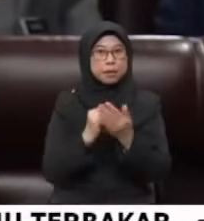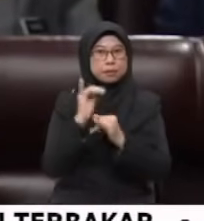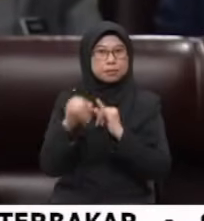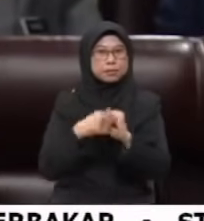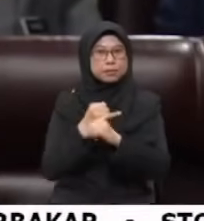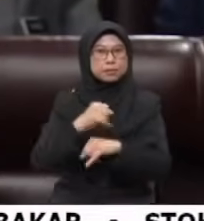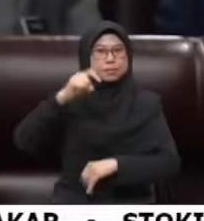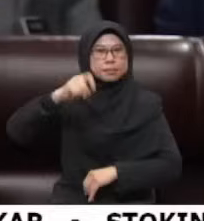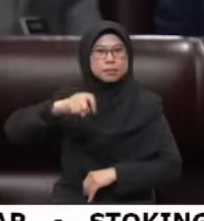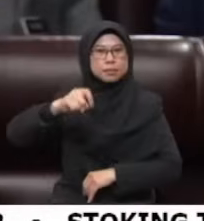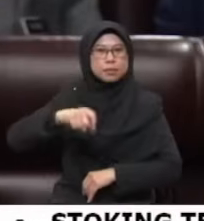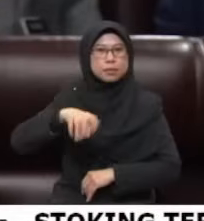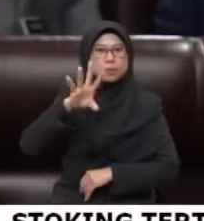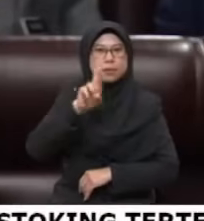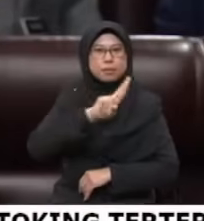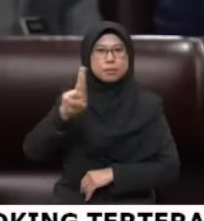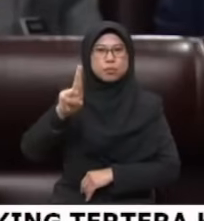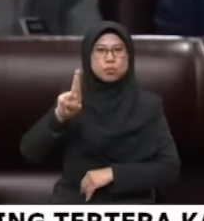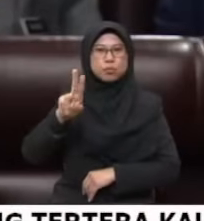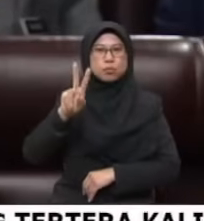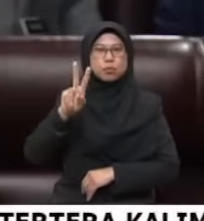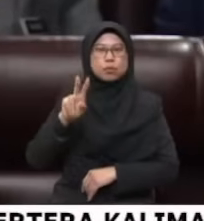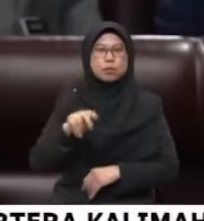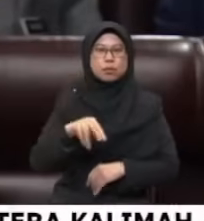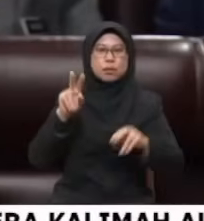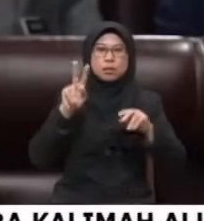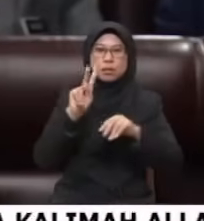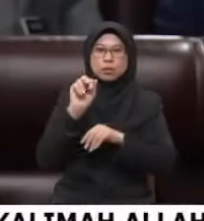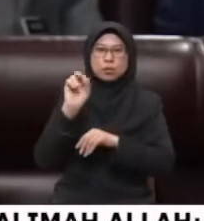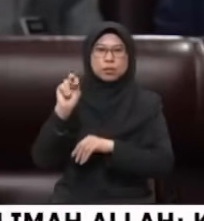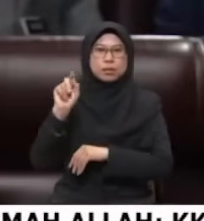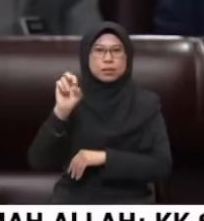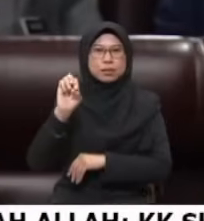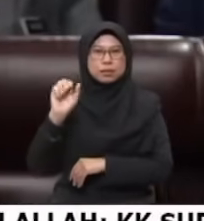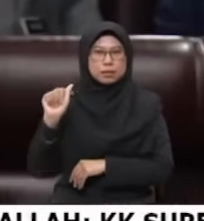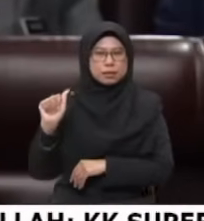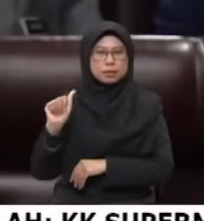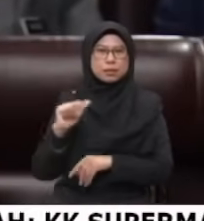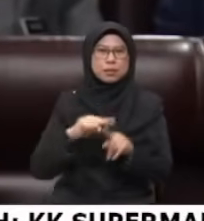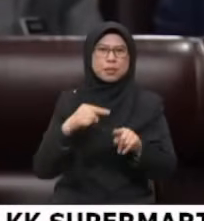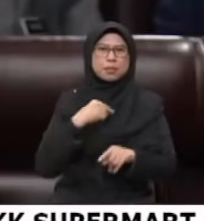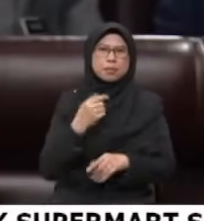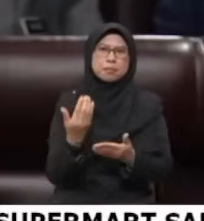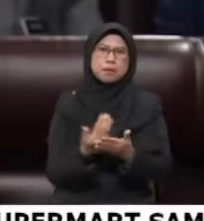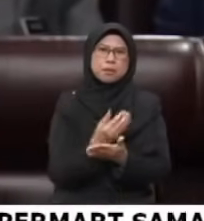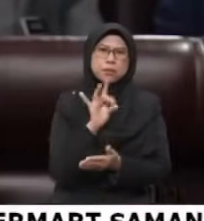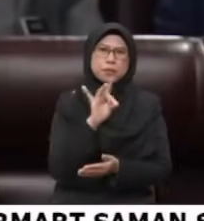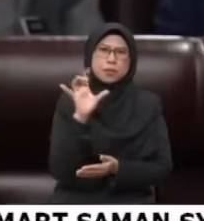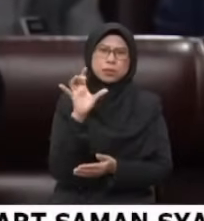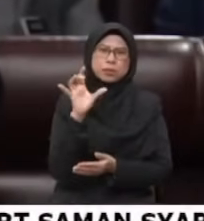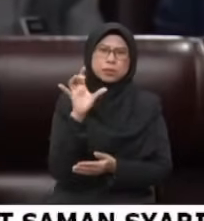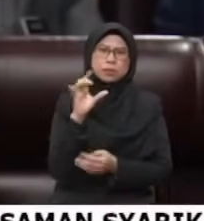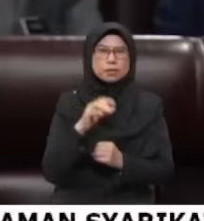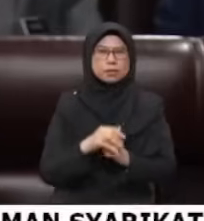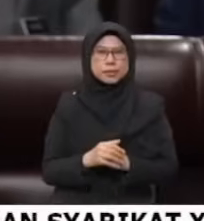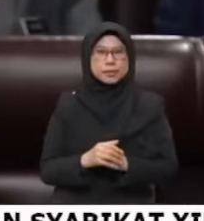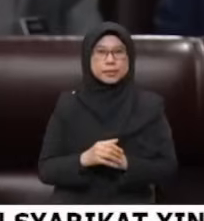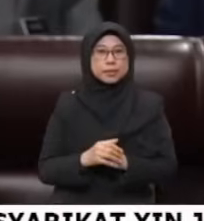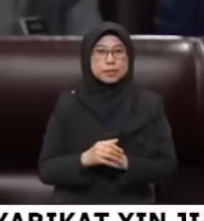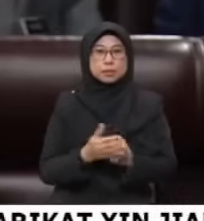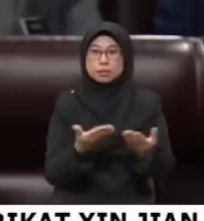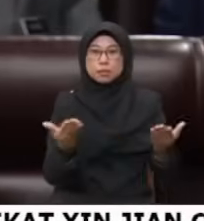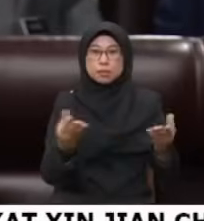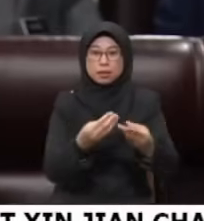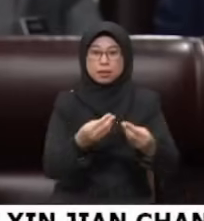memerlukan 4000 kontener kita baru dapat mengeluarkan 800 so para Senator di sini yang ada